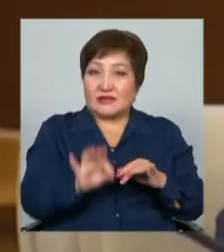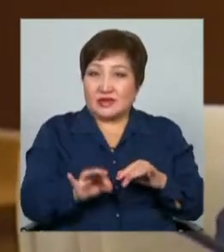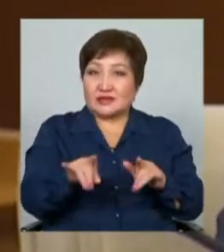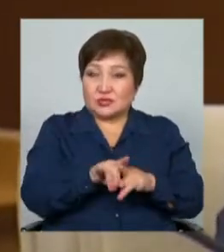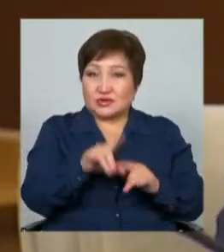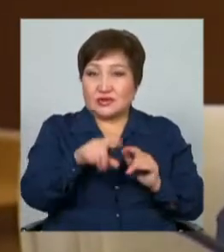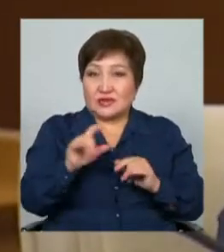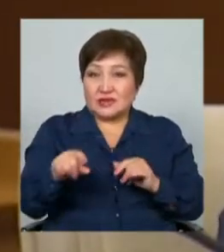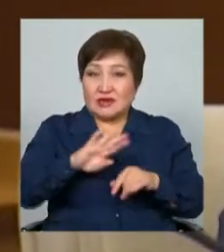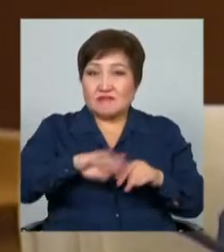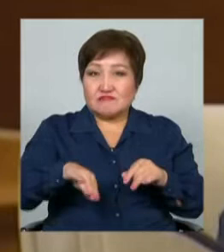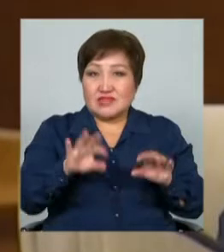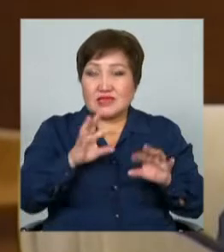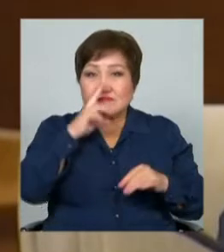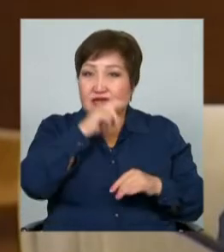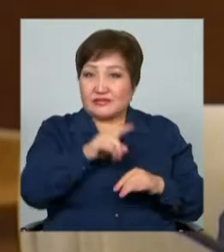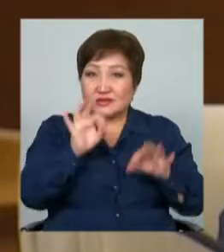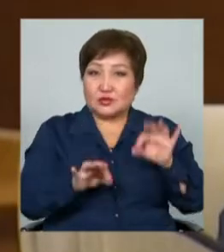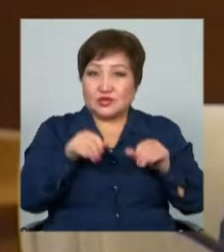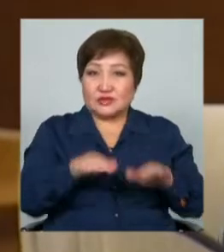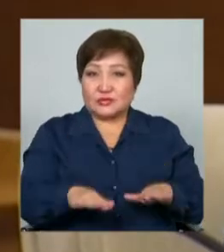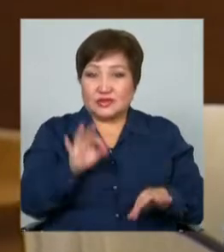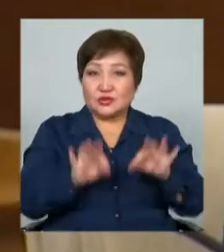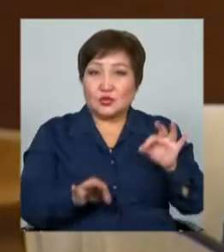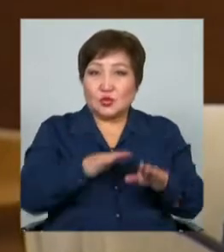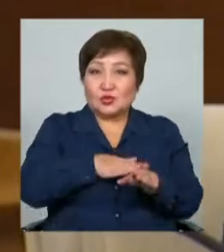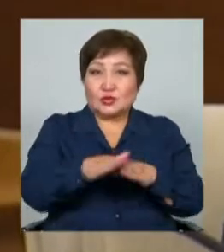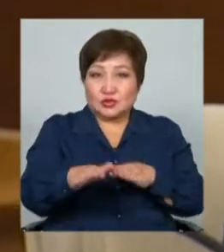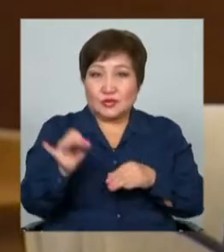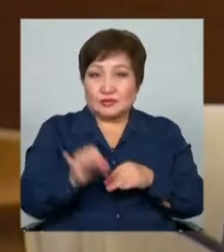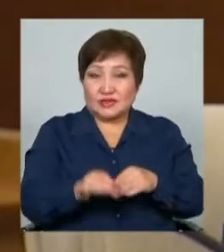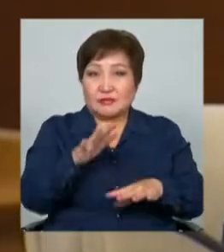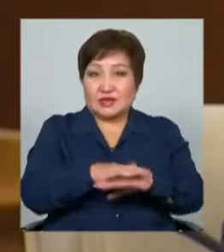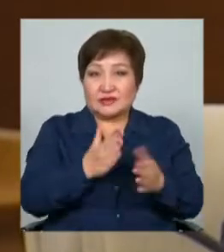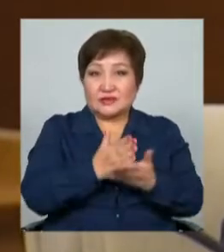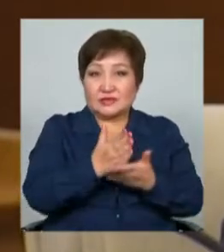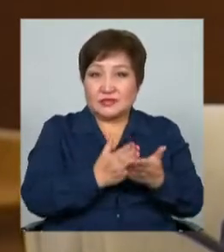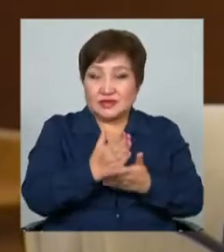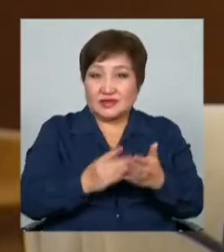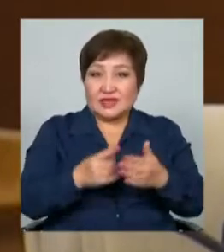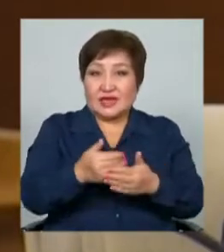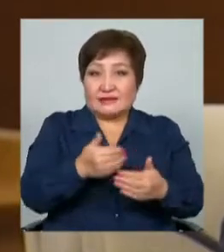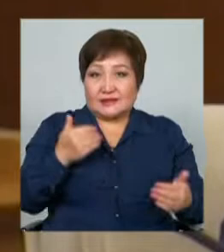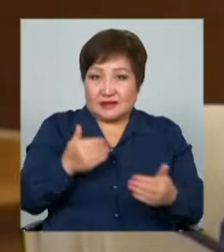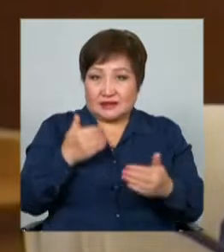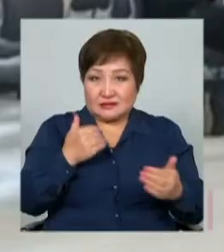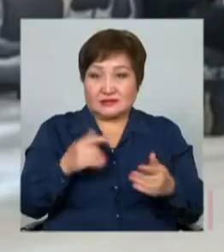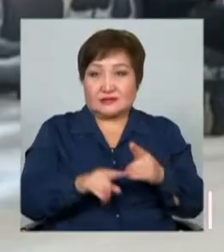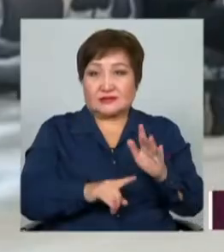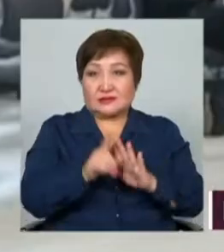сот шешімдері, сот орындаушылары мен банк қызметкерлерінің алдын ала сөз байласуы жағдайды одан сайын ушықтырып